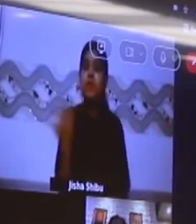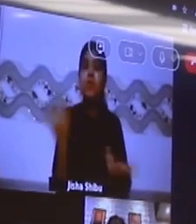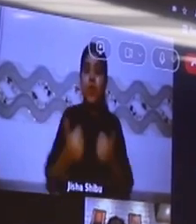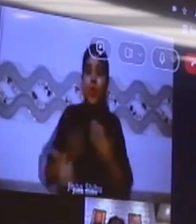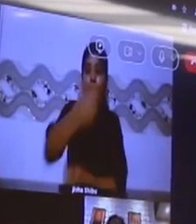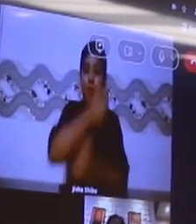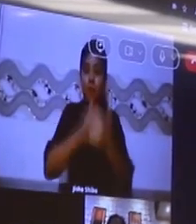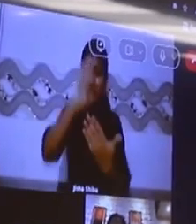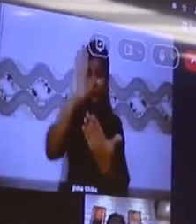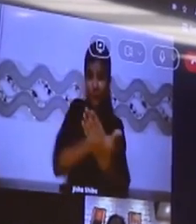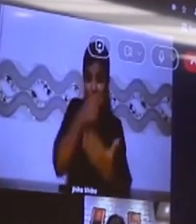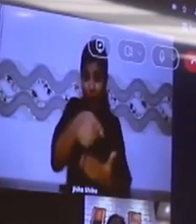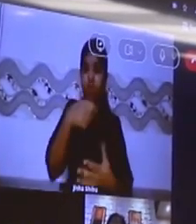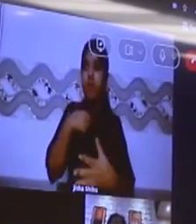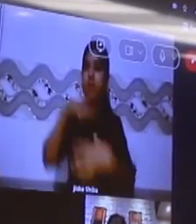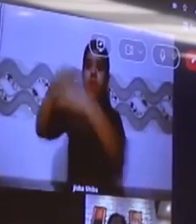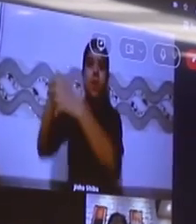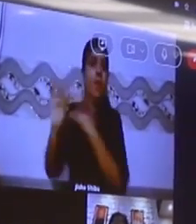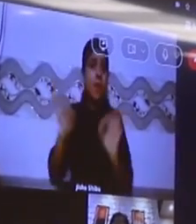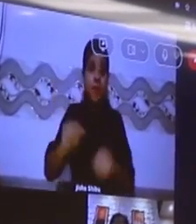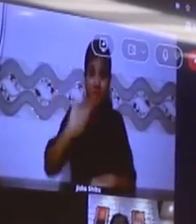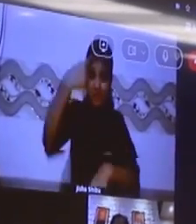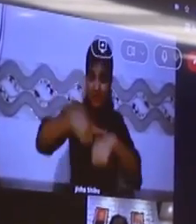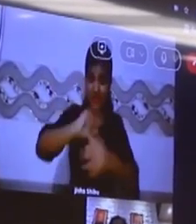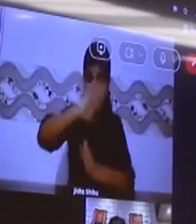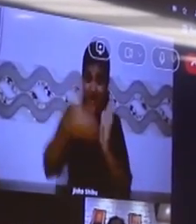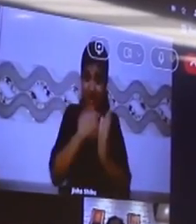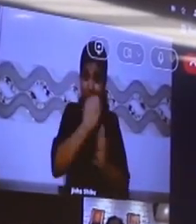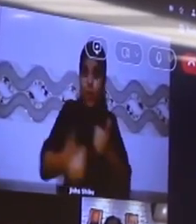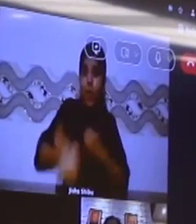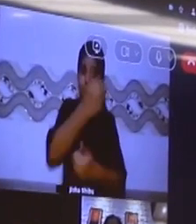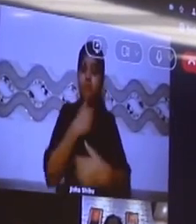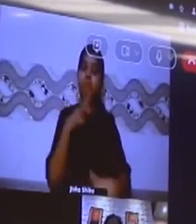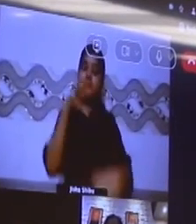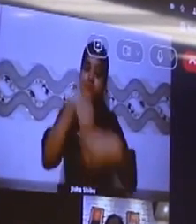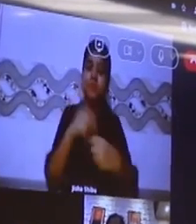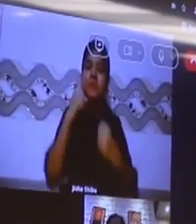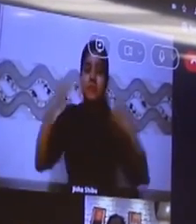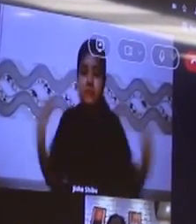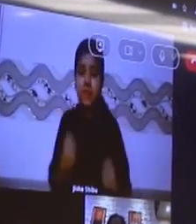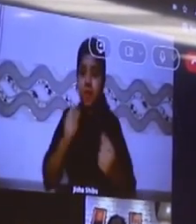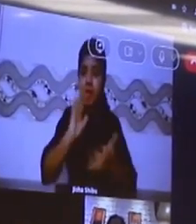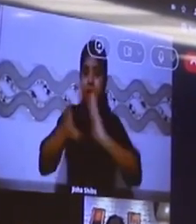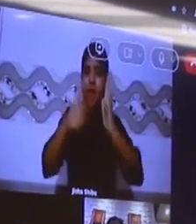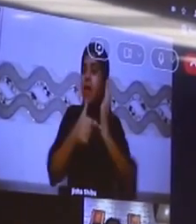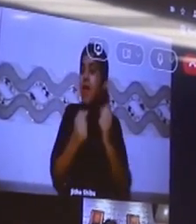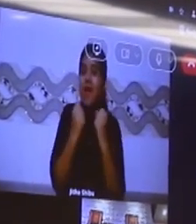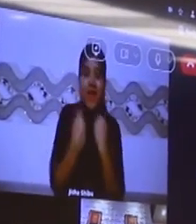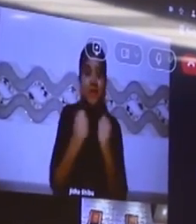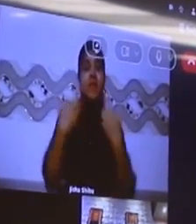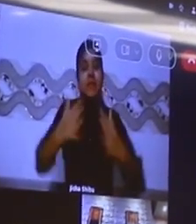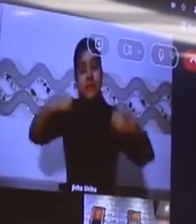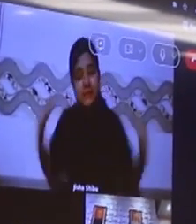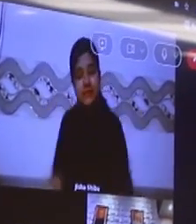आज बहुत खुश हूँ। मुझे तो बिल्कुल विश्वास ही नहीं हुआ था कि मैंने इसके पहले कभी सांकेतिक भाषा कविता में भाग नहीं लिया था। जब